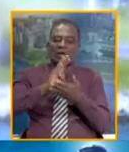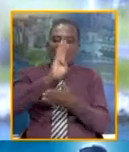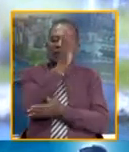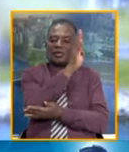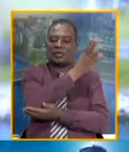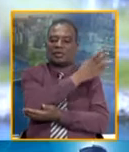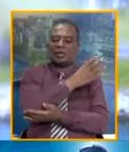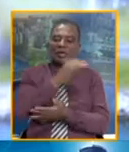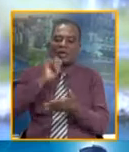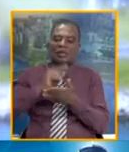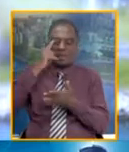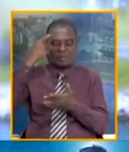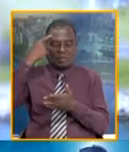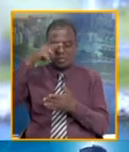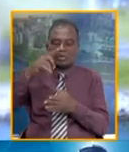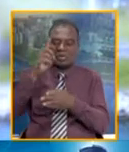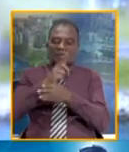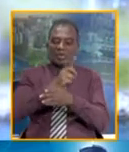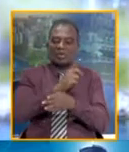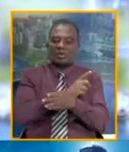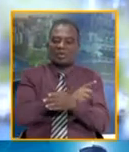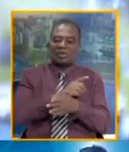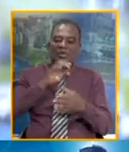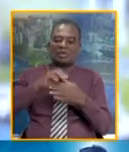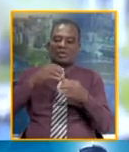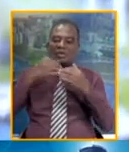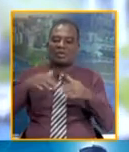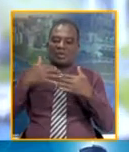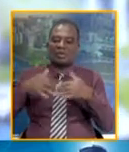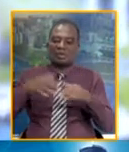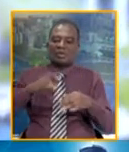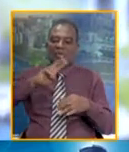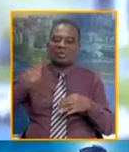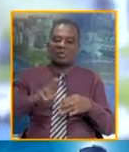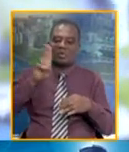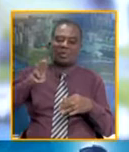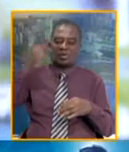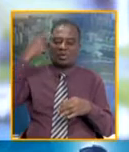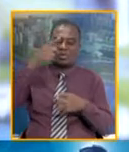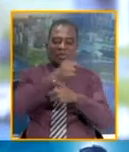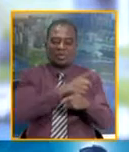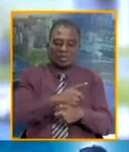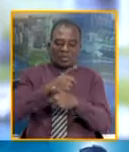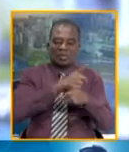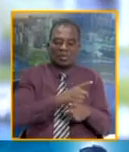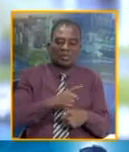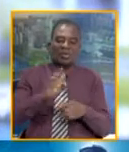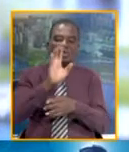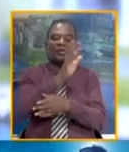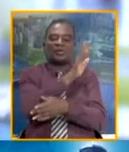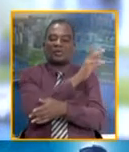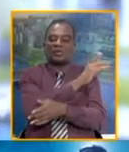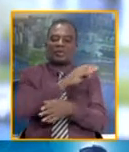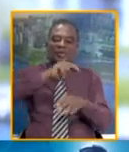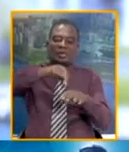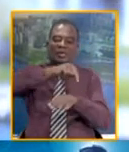le développement, le PNUD. Ces appareils seront utilisés dans le cadre de la sauvegarde du patrimoine forestier